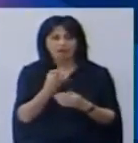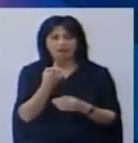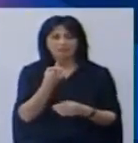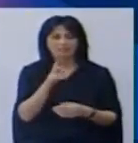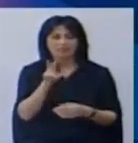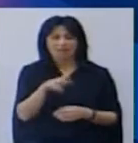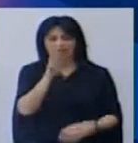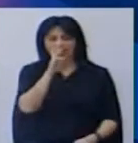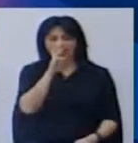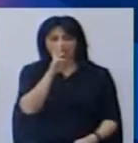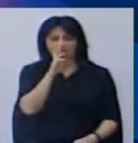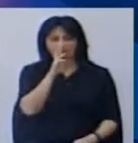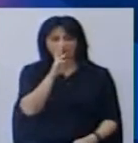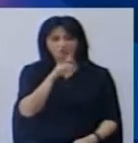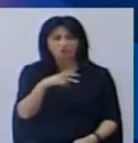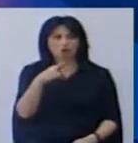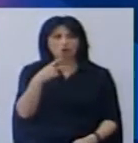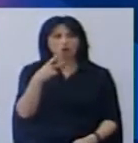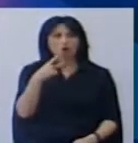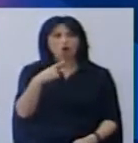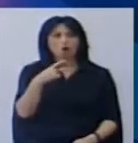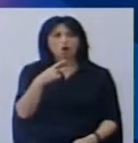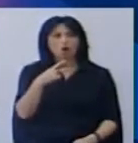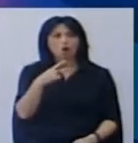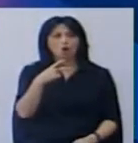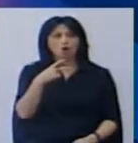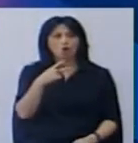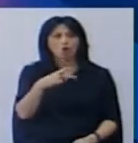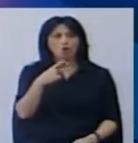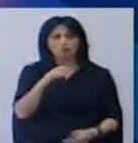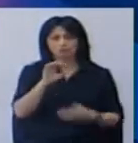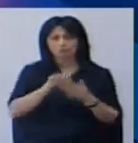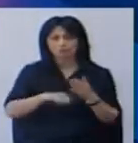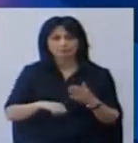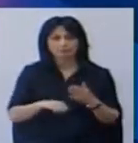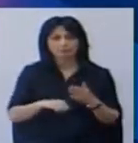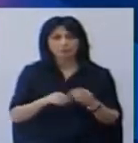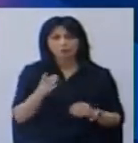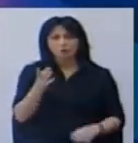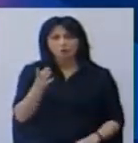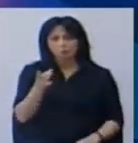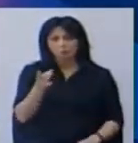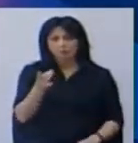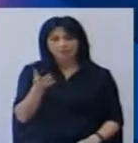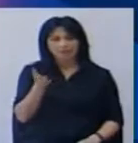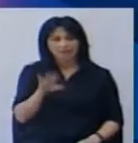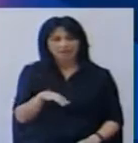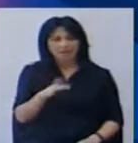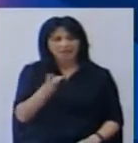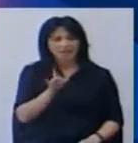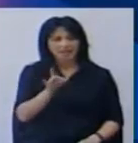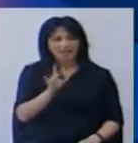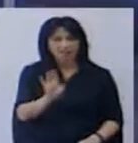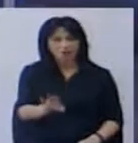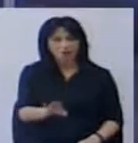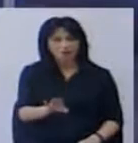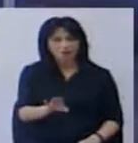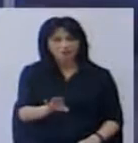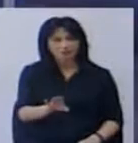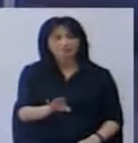ლარი ხელფასი და 20 ლარი ბიბეგრები. 5 ლარი დარჩეს რეგიონში. ეს